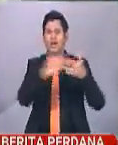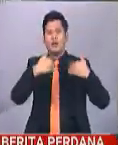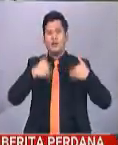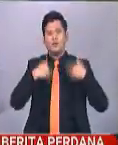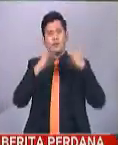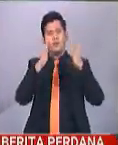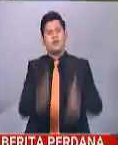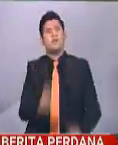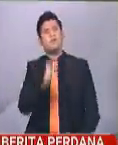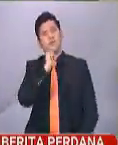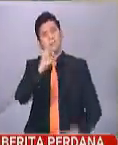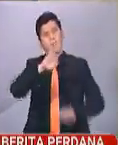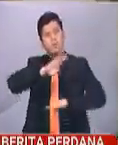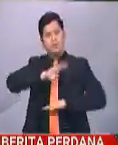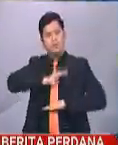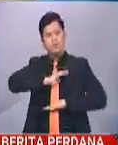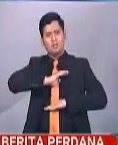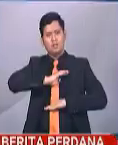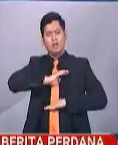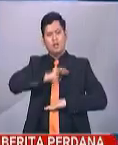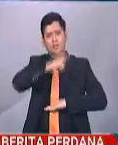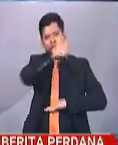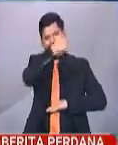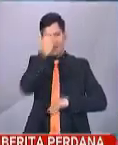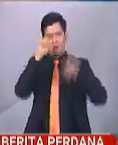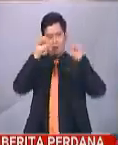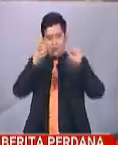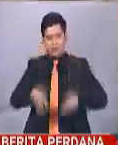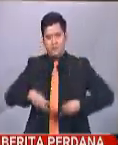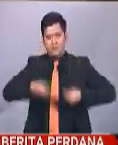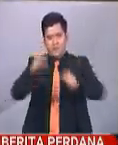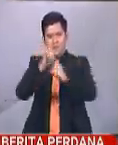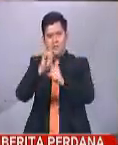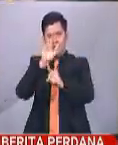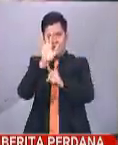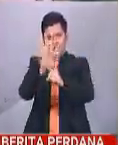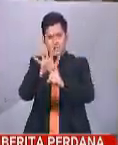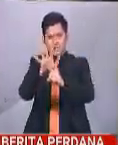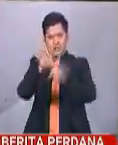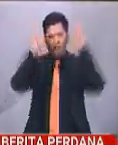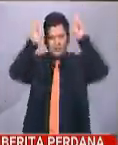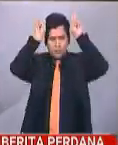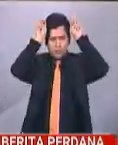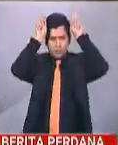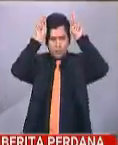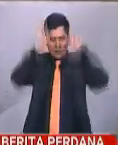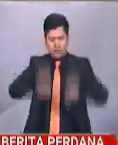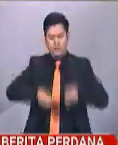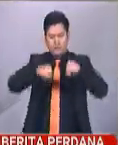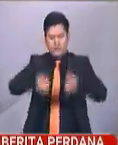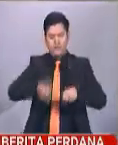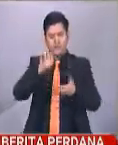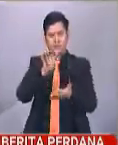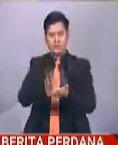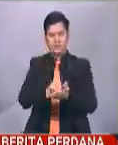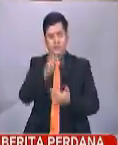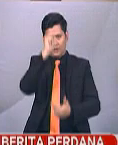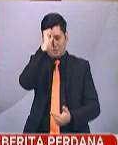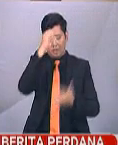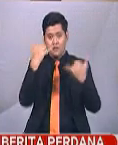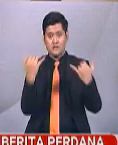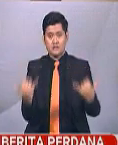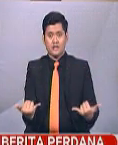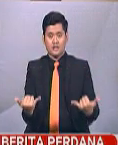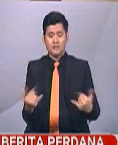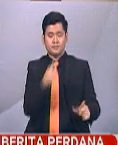kurang senang aktivis haiwan yang bimbang kesan sampingan cat kepada haiwan tersebut. Seluruh India ketika ini sedang menjalani perintah